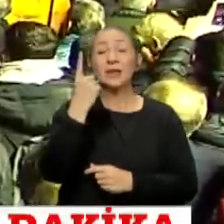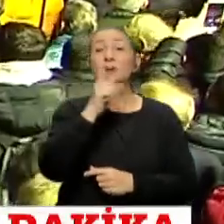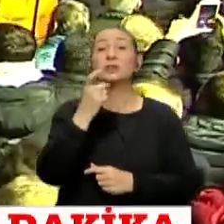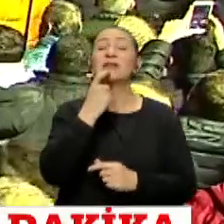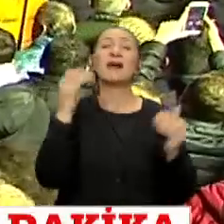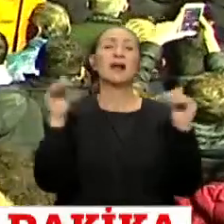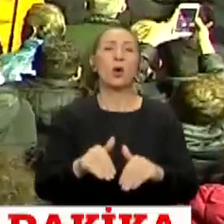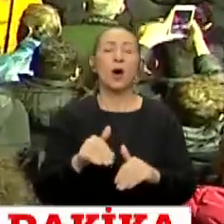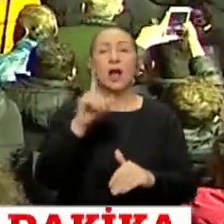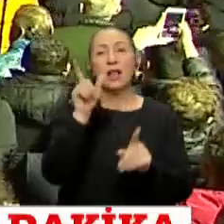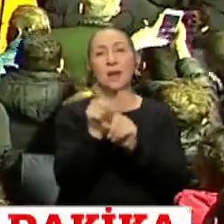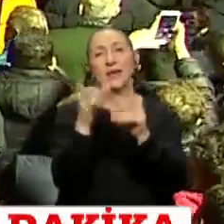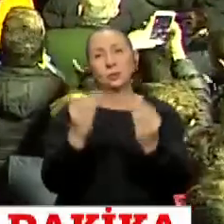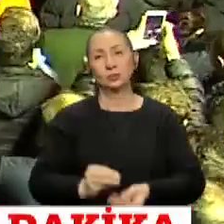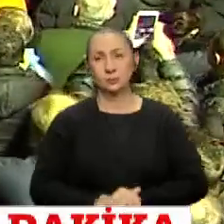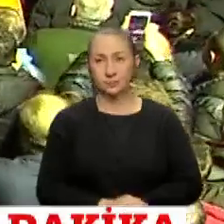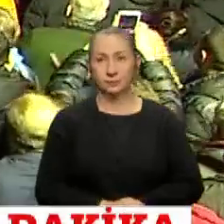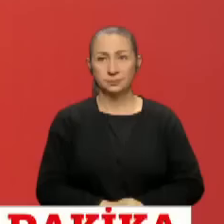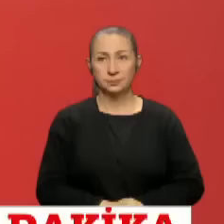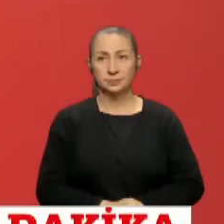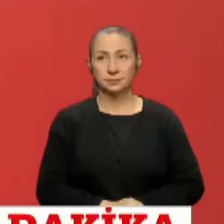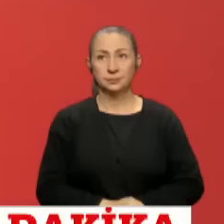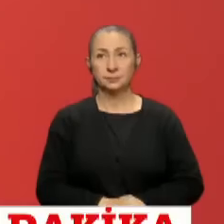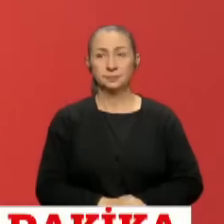yüzyılla gelecek. Allah'a emanet olun.